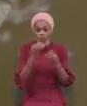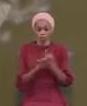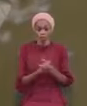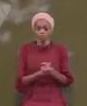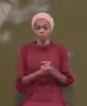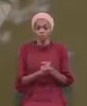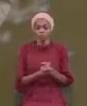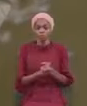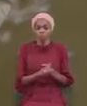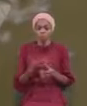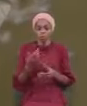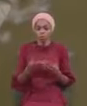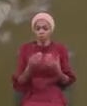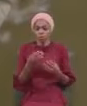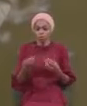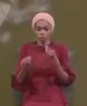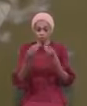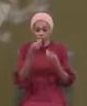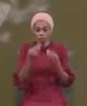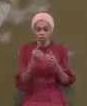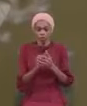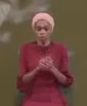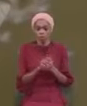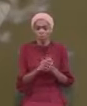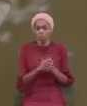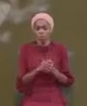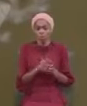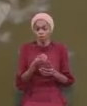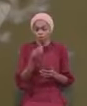dansure ce bâtiment qui est maintenu